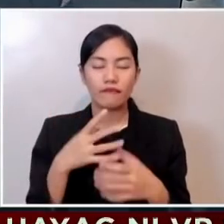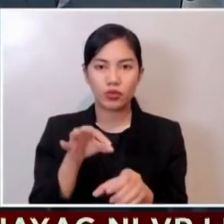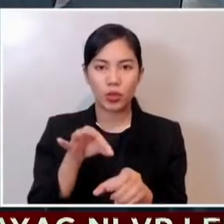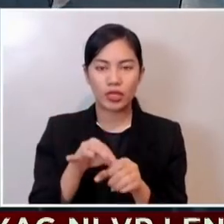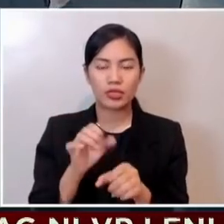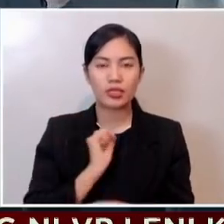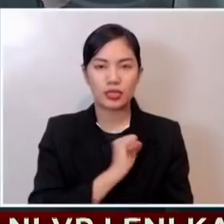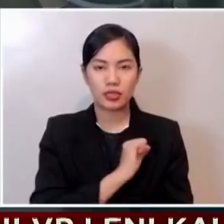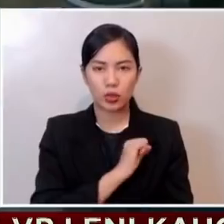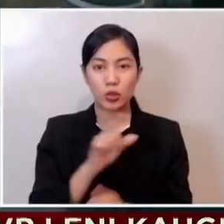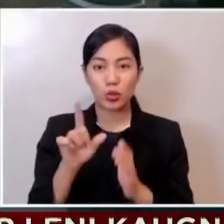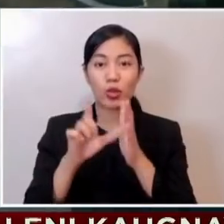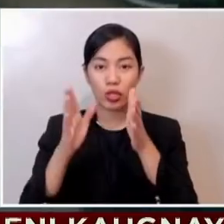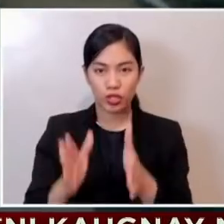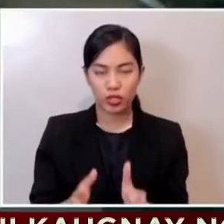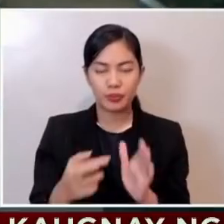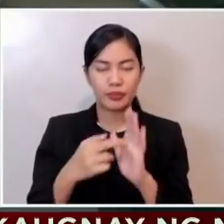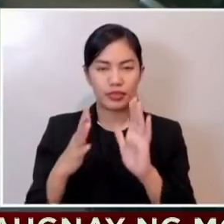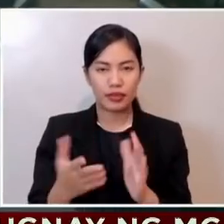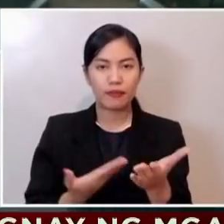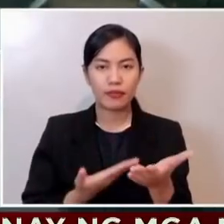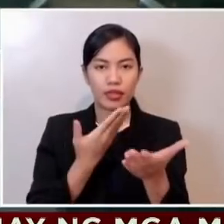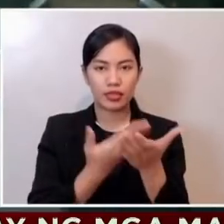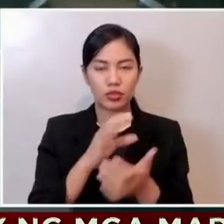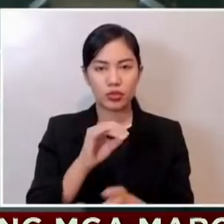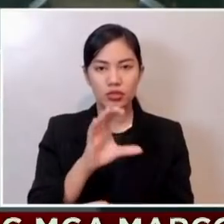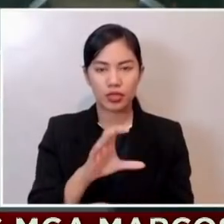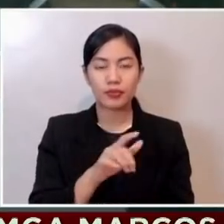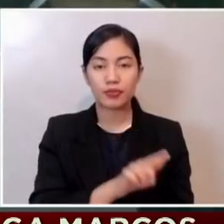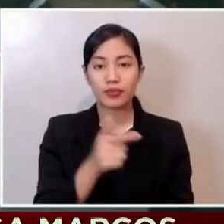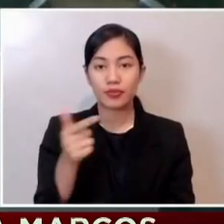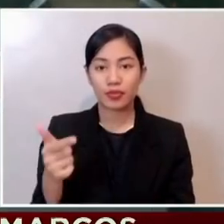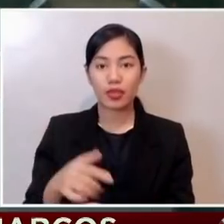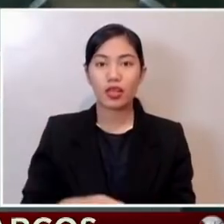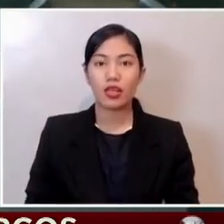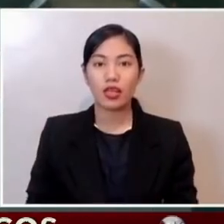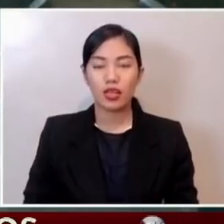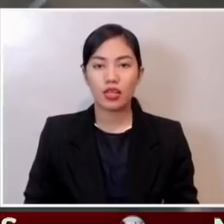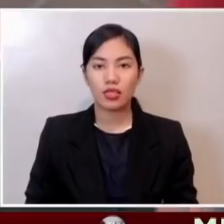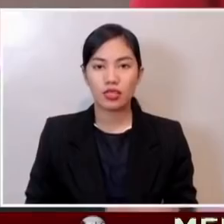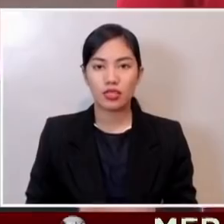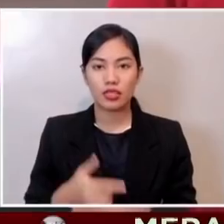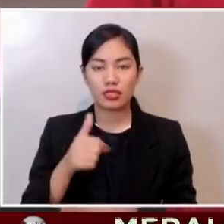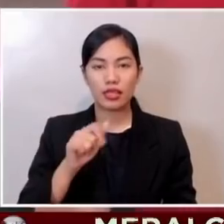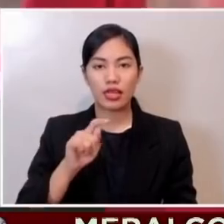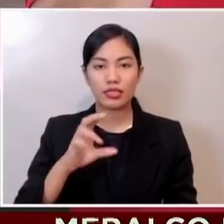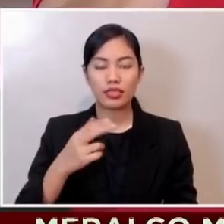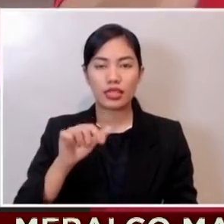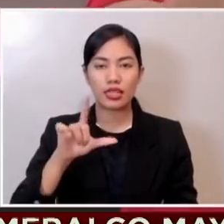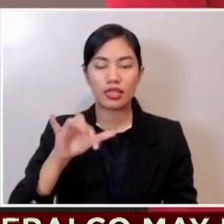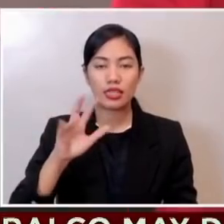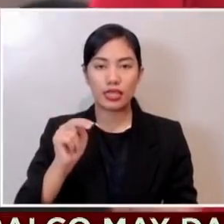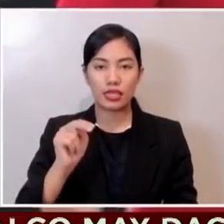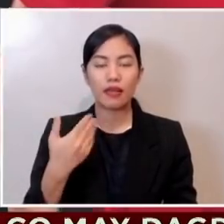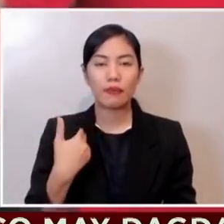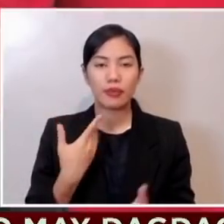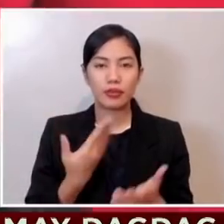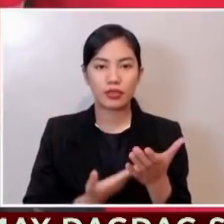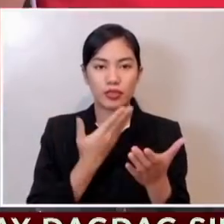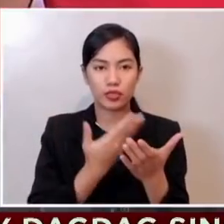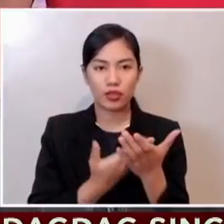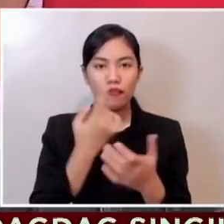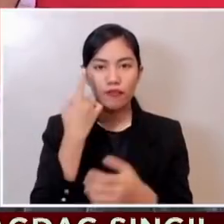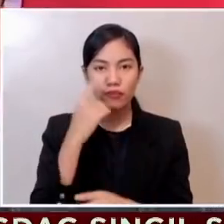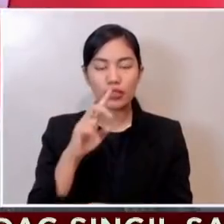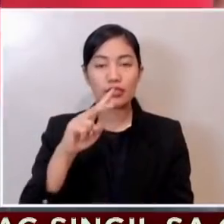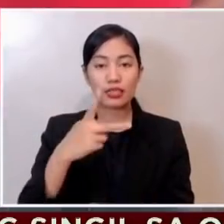sa pagtakbong bise at naghain ng COC para sa ikalawang termino sa Senado. Ito'y matapos magdesisyon si Davao